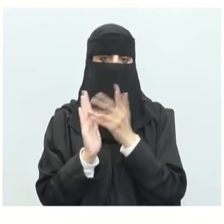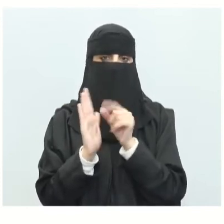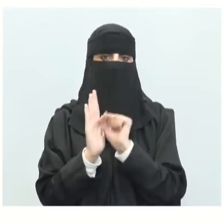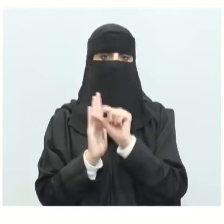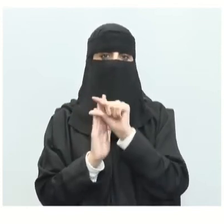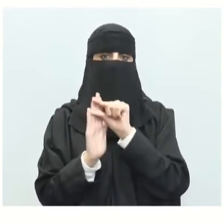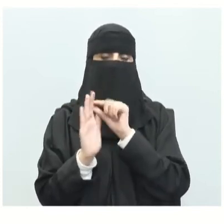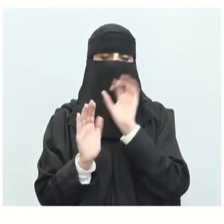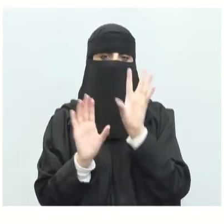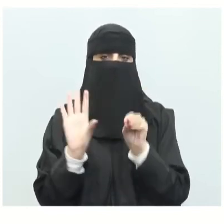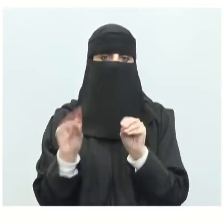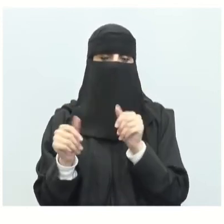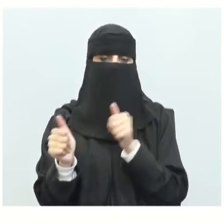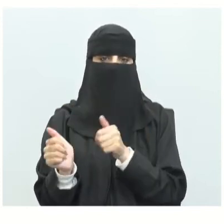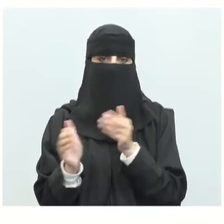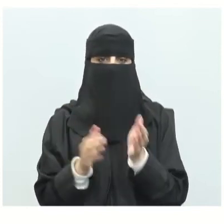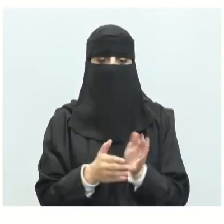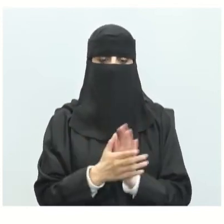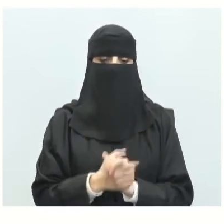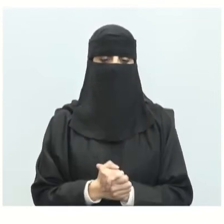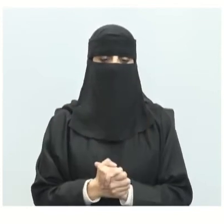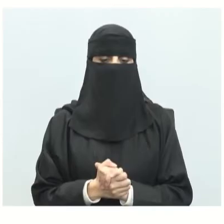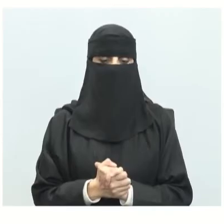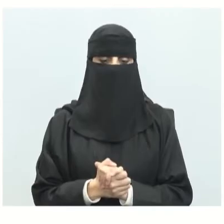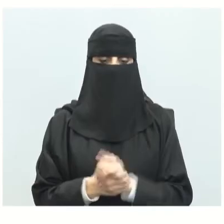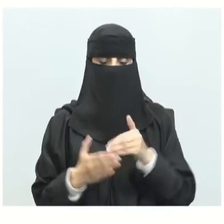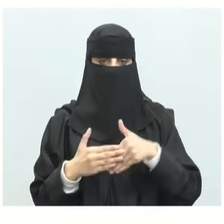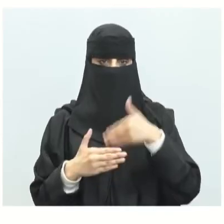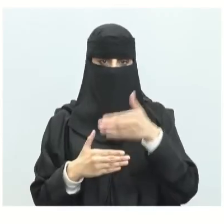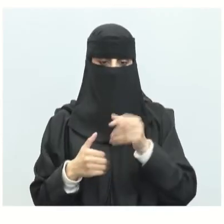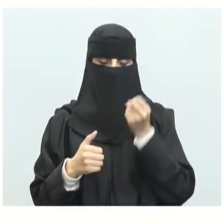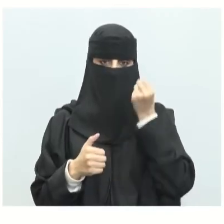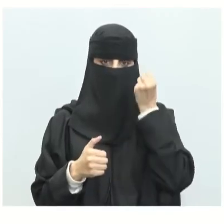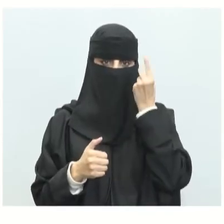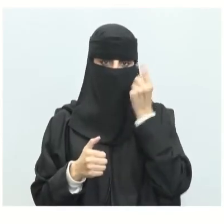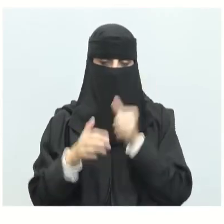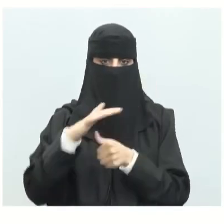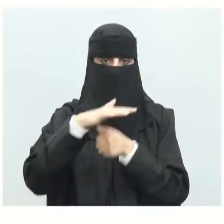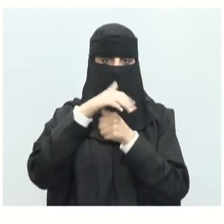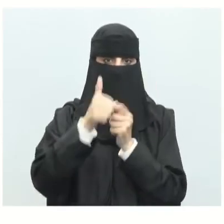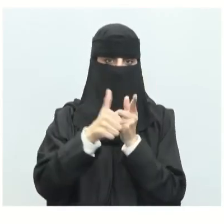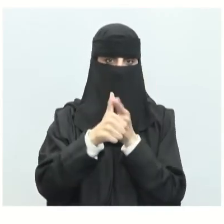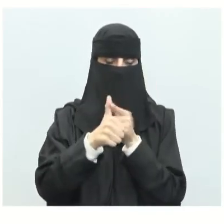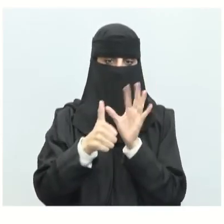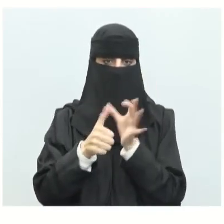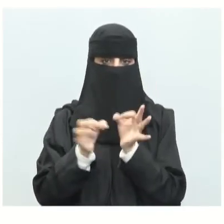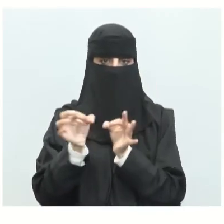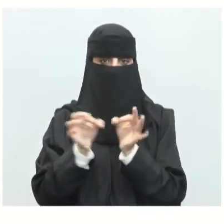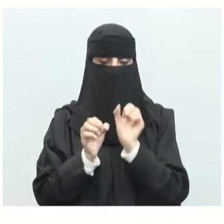في هذه الدائره هو عنوان النص بعد ذلك نحن كتبنا